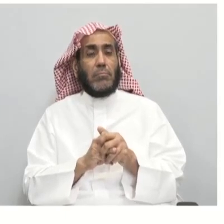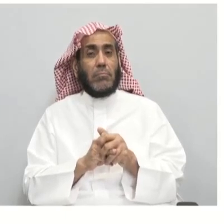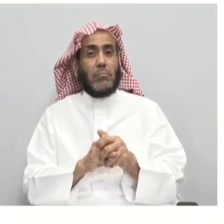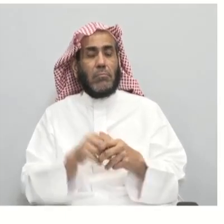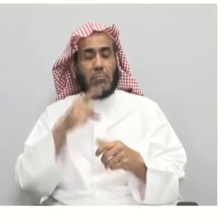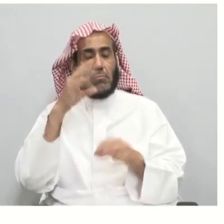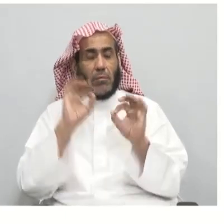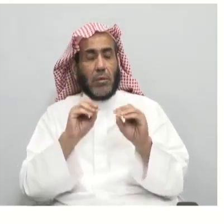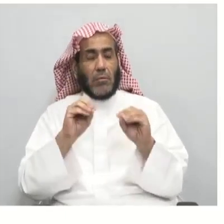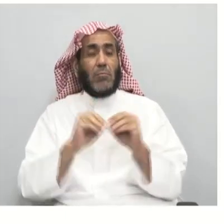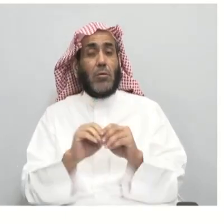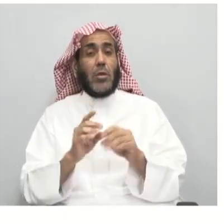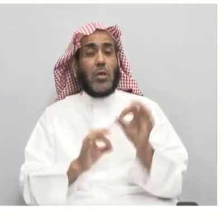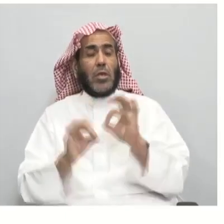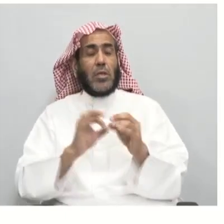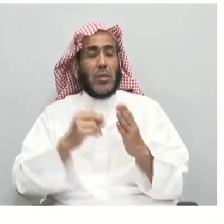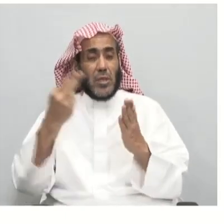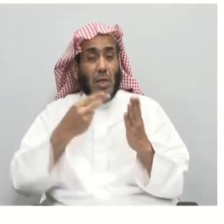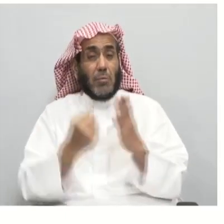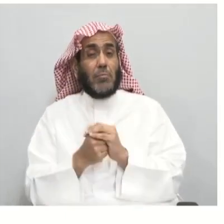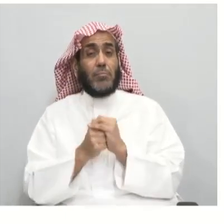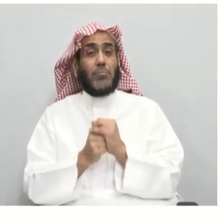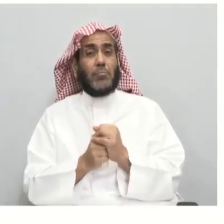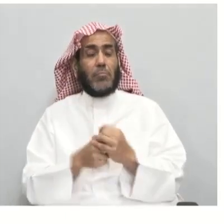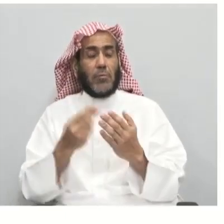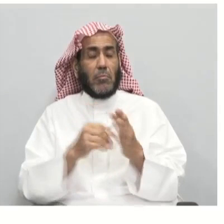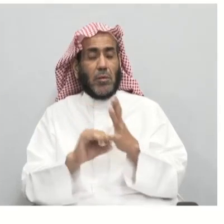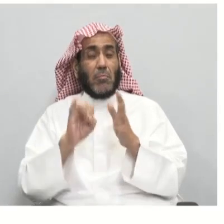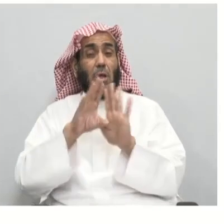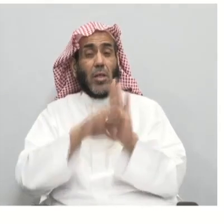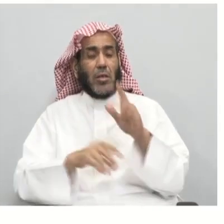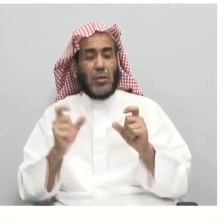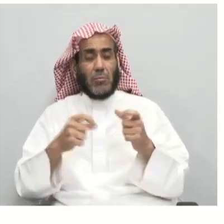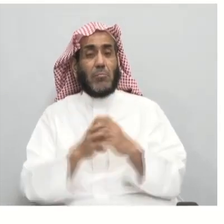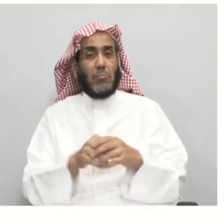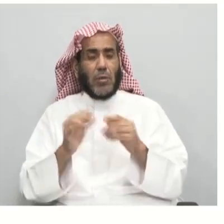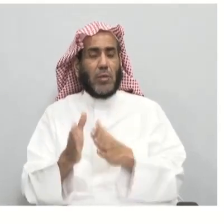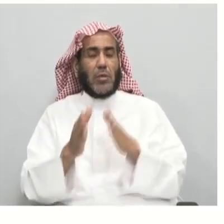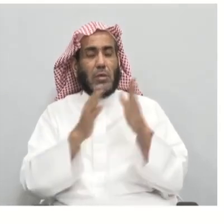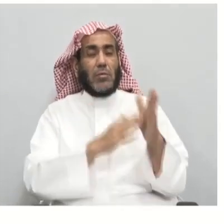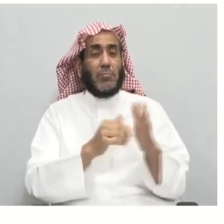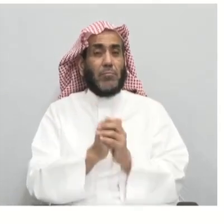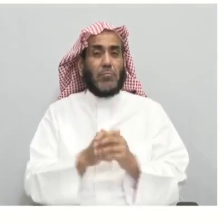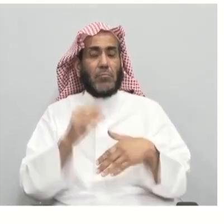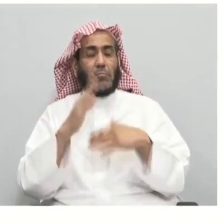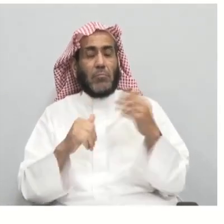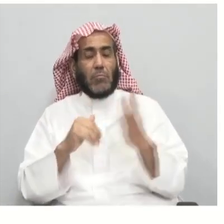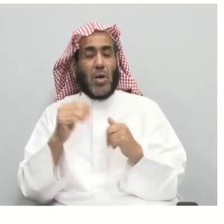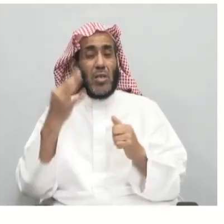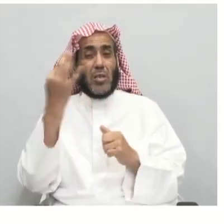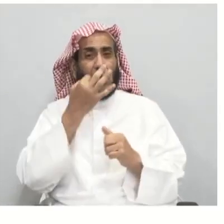اذا تعرفنا على استراتيجيه كتابه كتابه محضر الاجتماع لان ننتقل الى مهاره